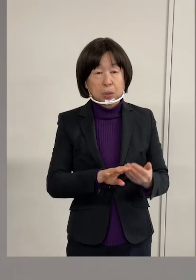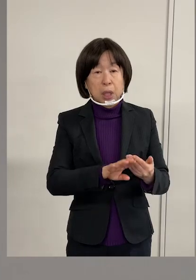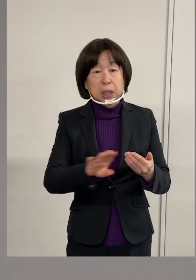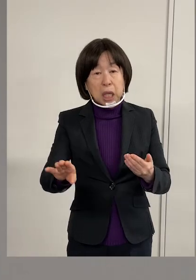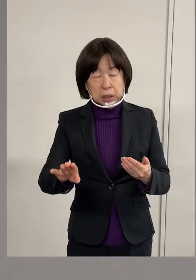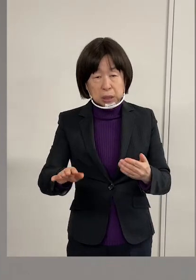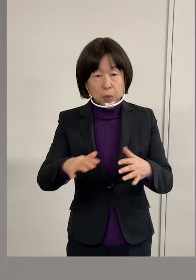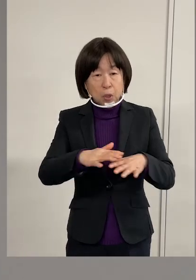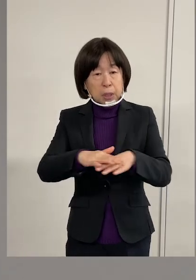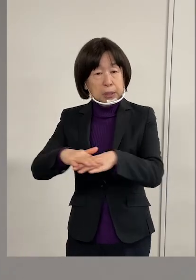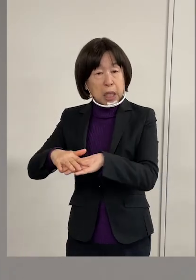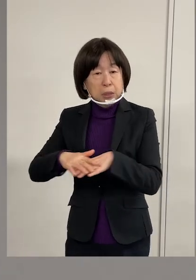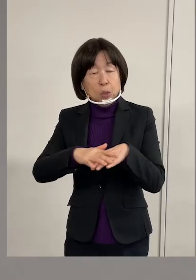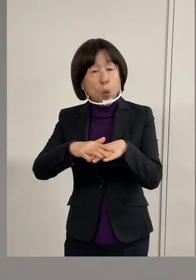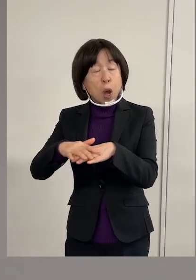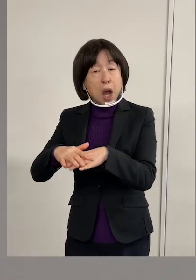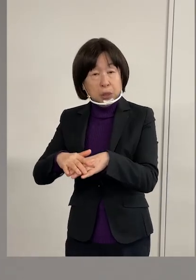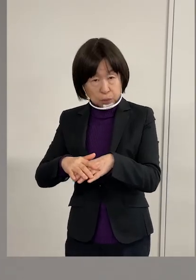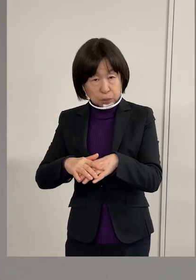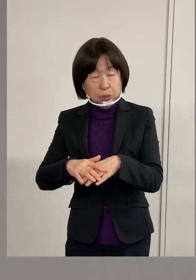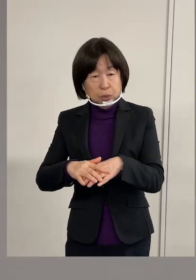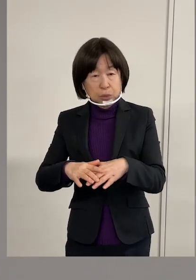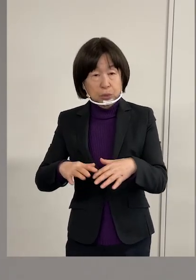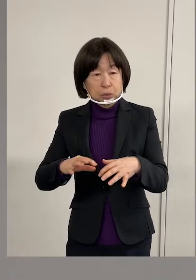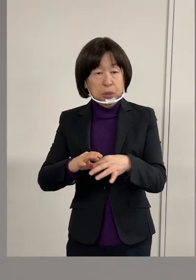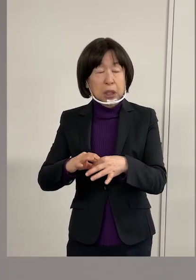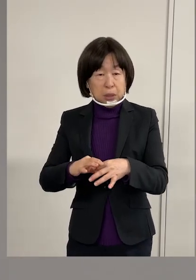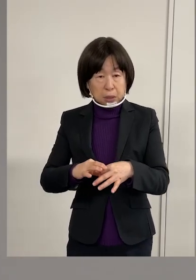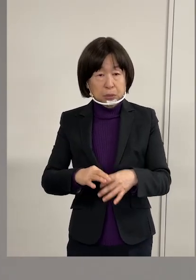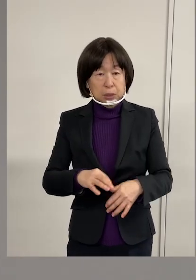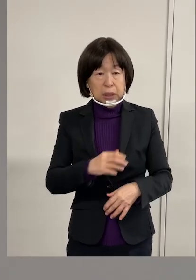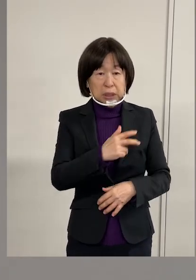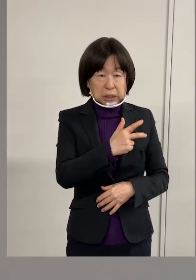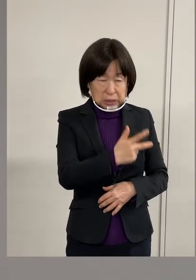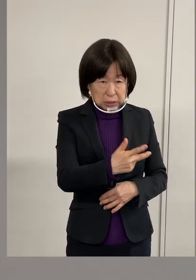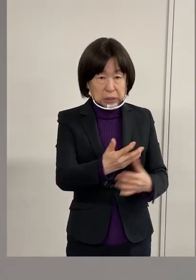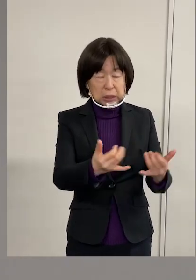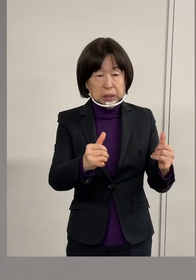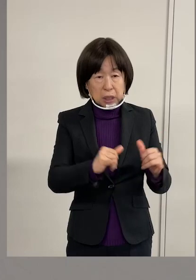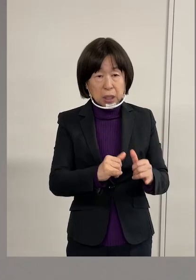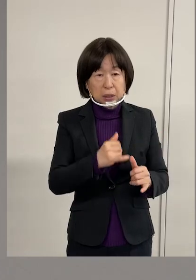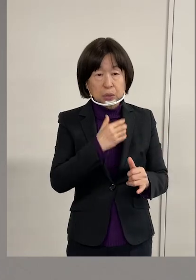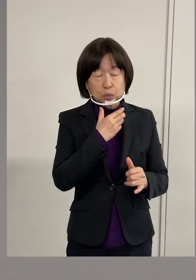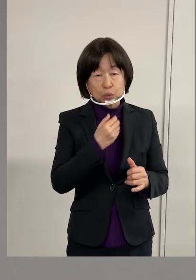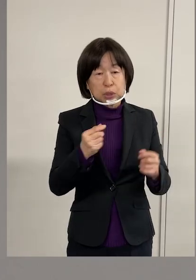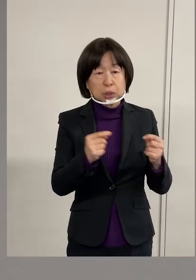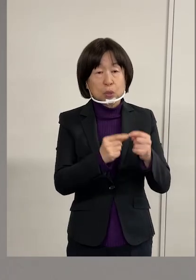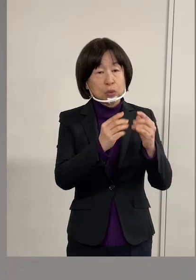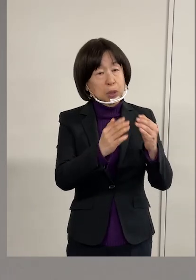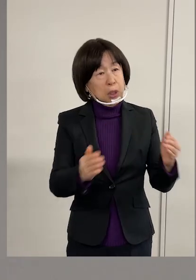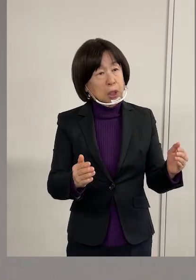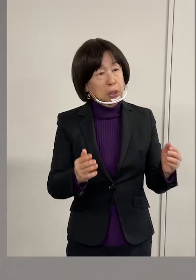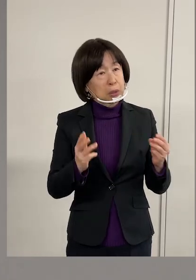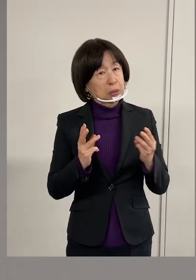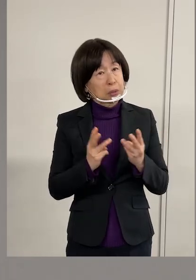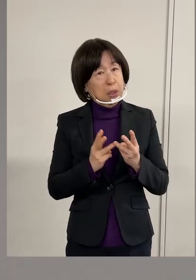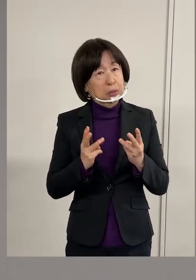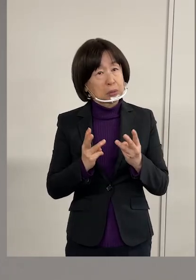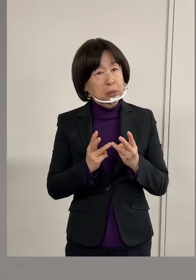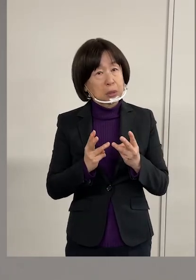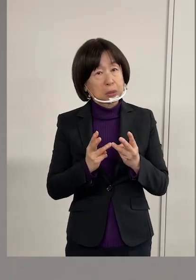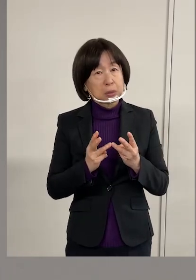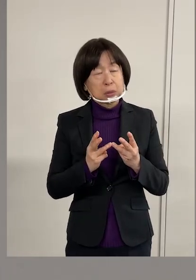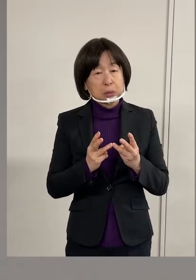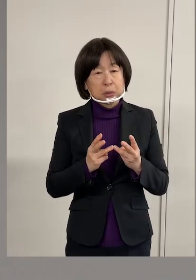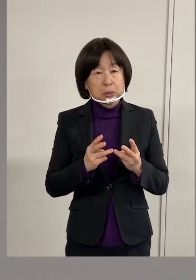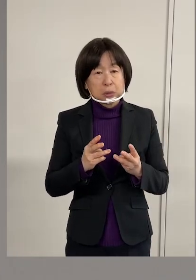おりますので、それから、支社協の方でですね、現在16名ですかね、係長を入れると